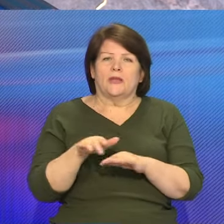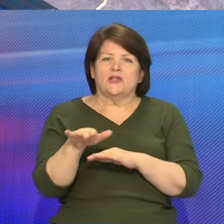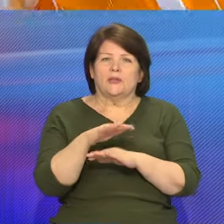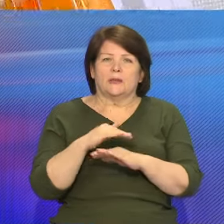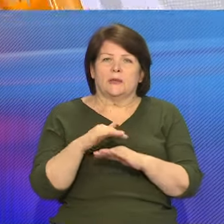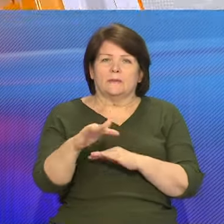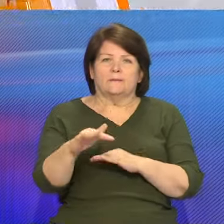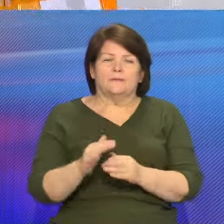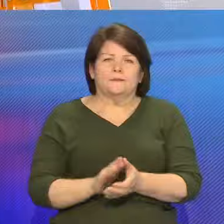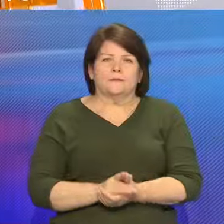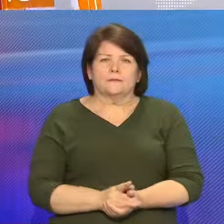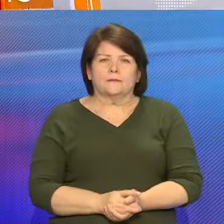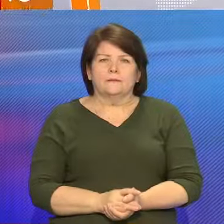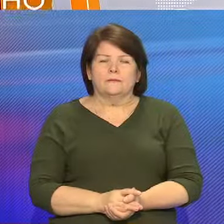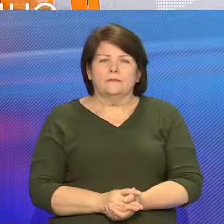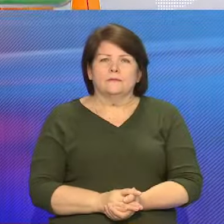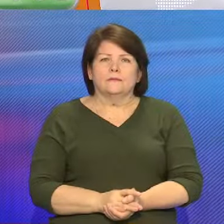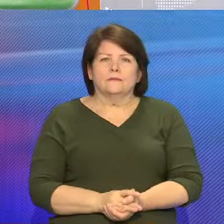задаются.